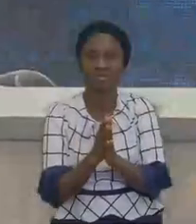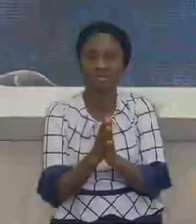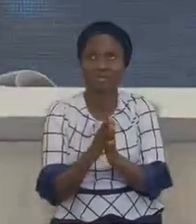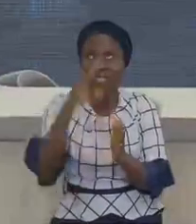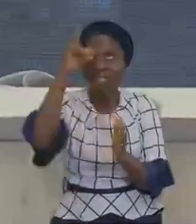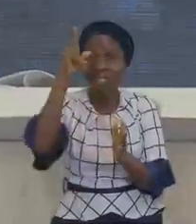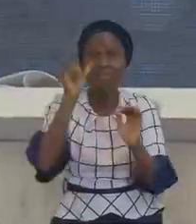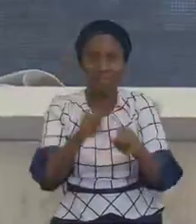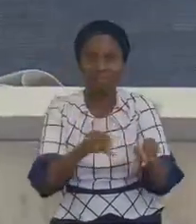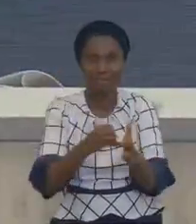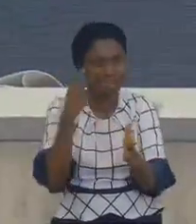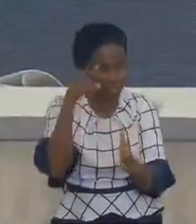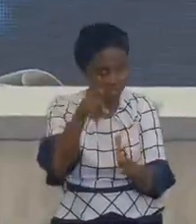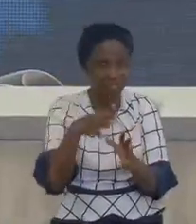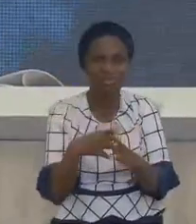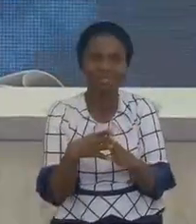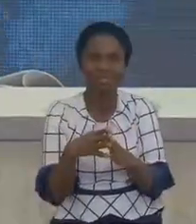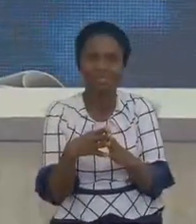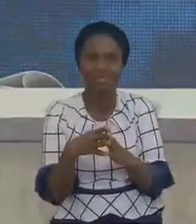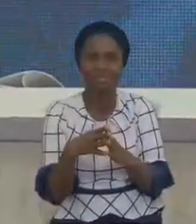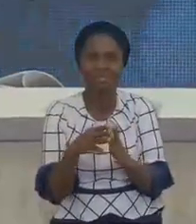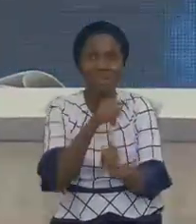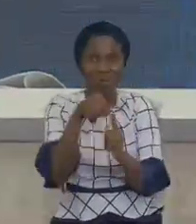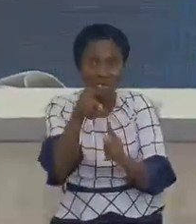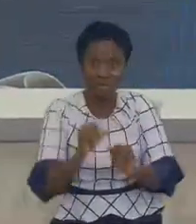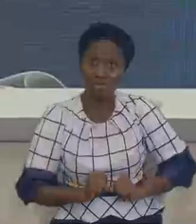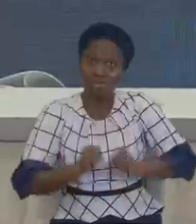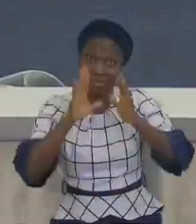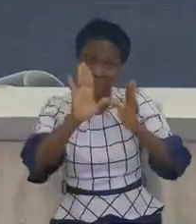Si tu abandonnes ton cœur, ta vie au Seigneur,